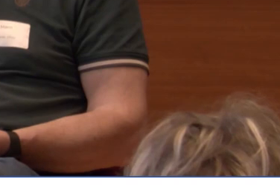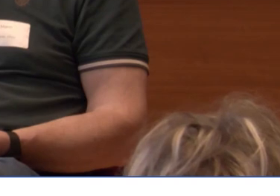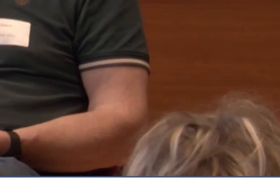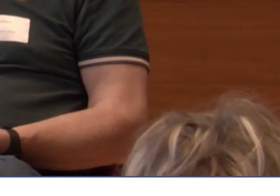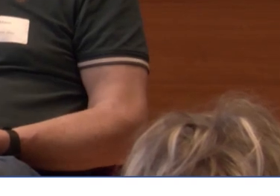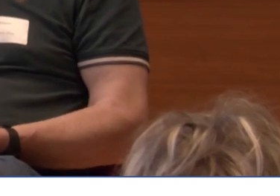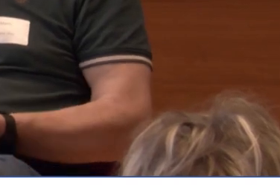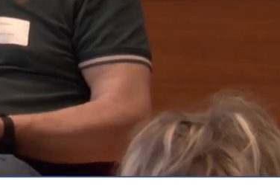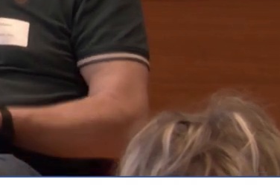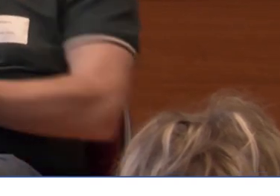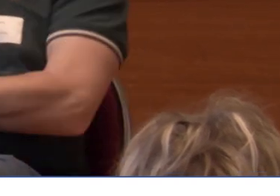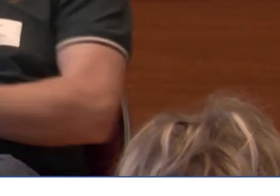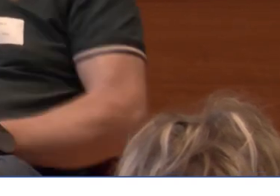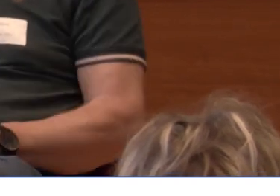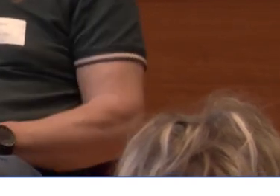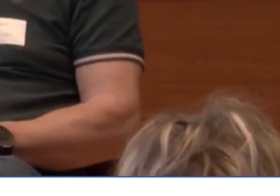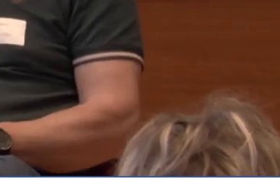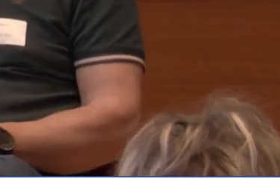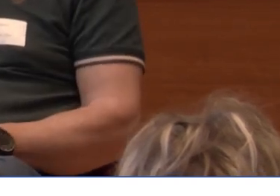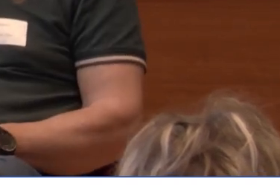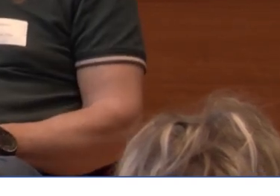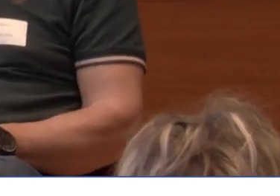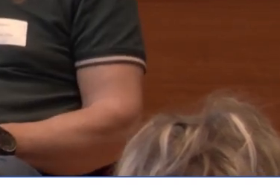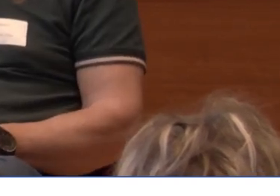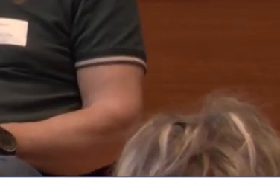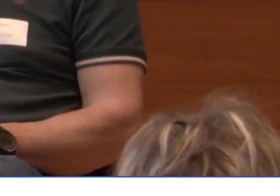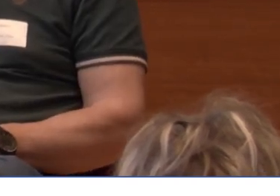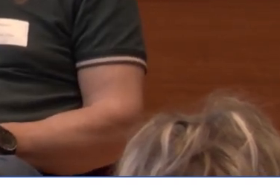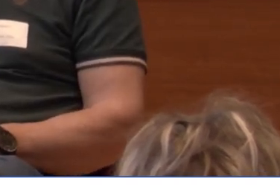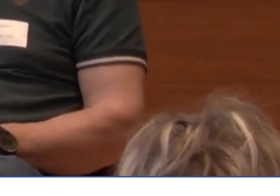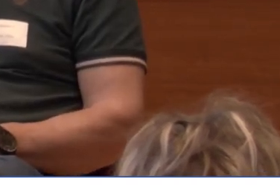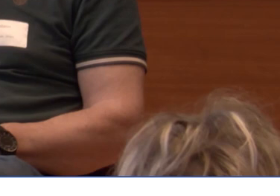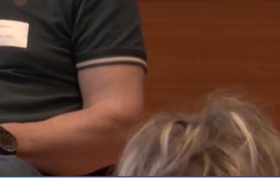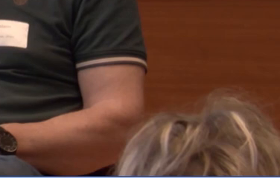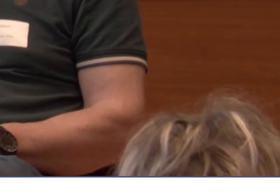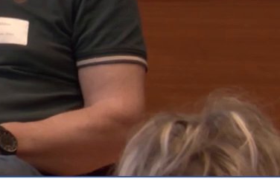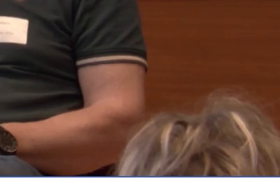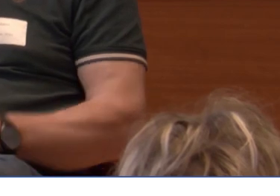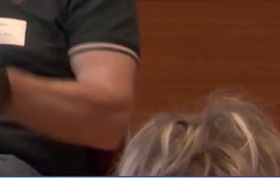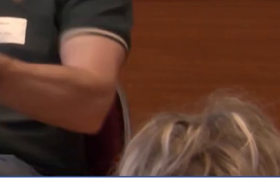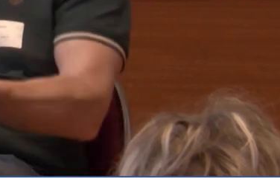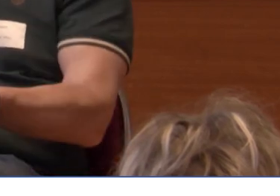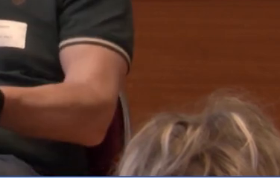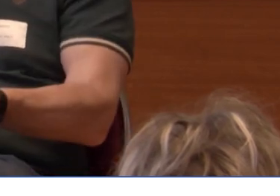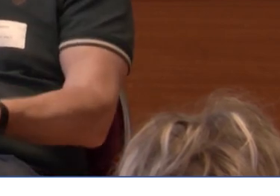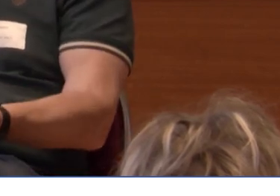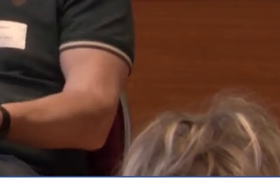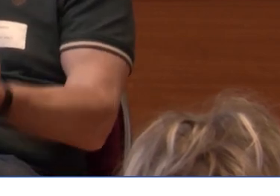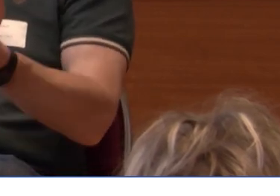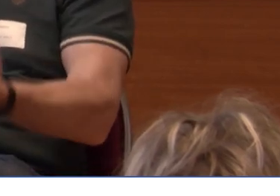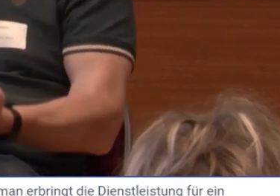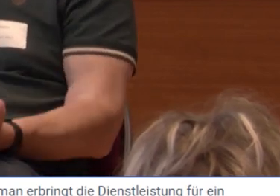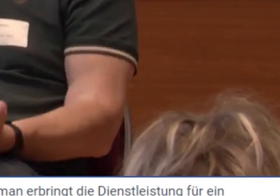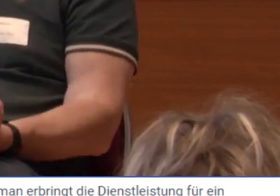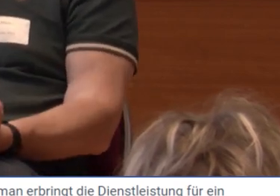Blick an der Stelle und das was Sie gesagt haben Frau Hoffmann wo wir auch die besten Erfahrungen haben wenn man von vornherein zu einem Stadt geht